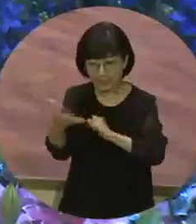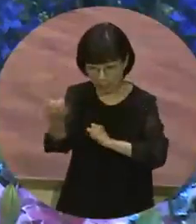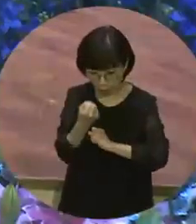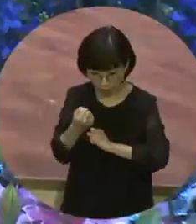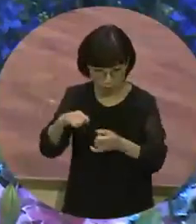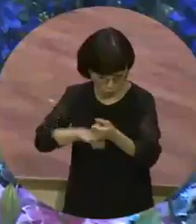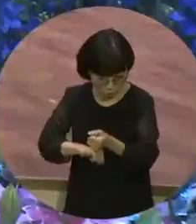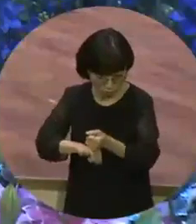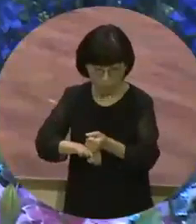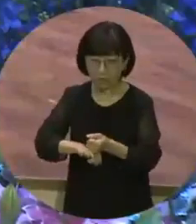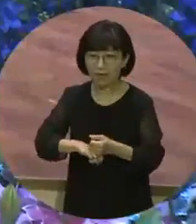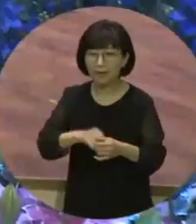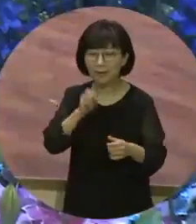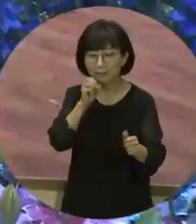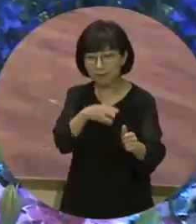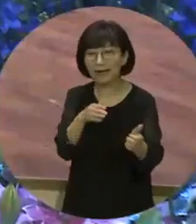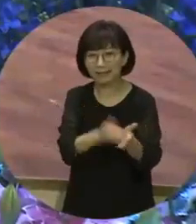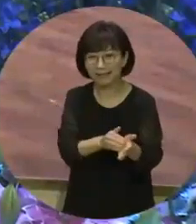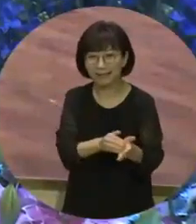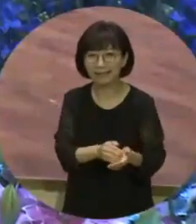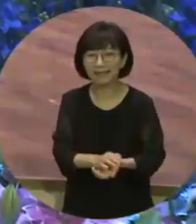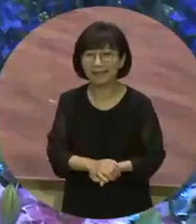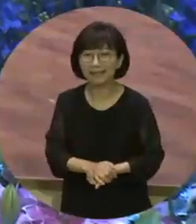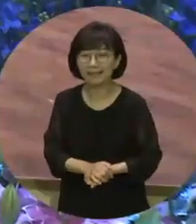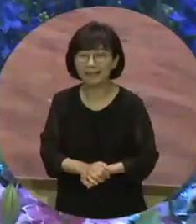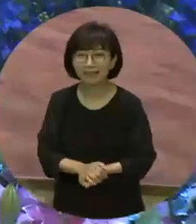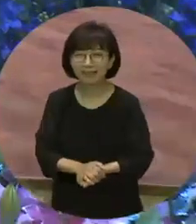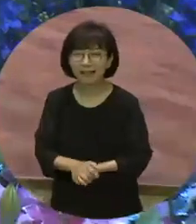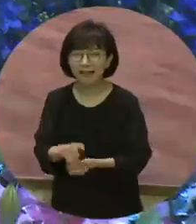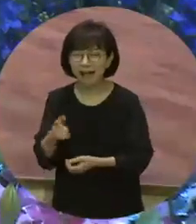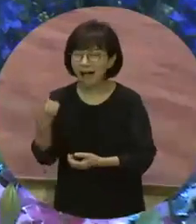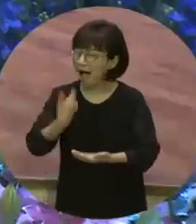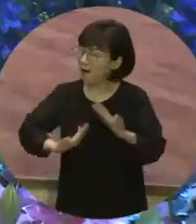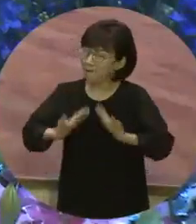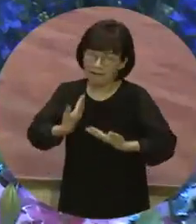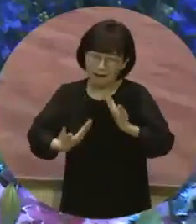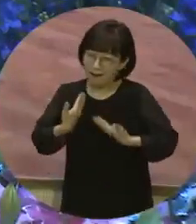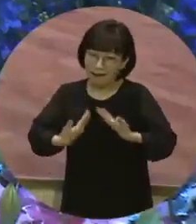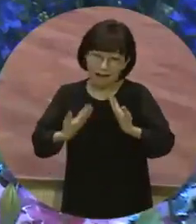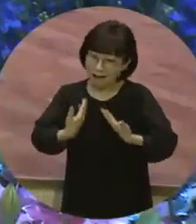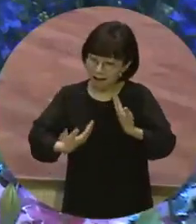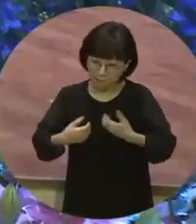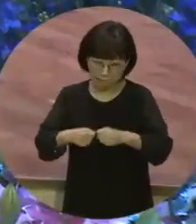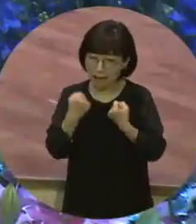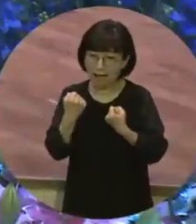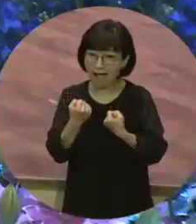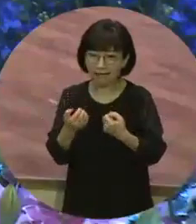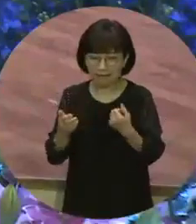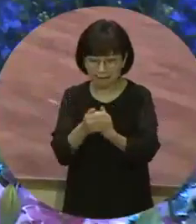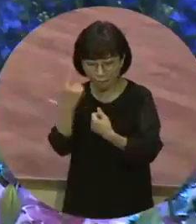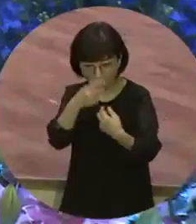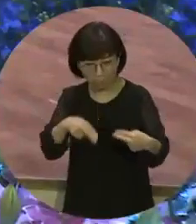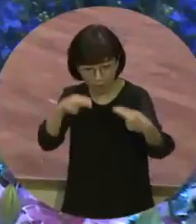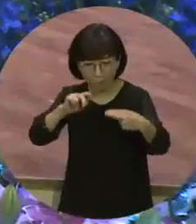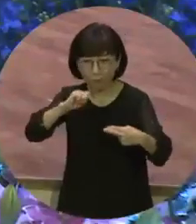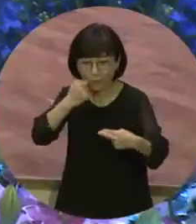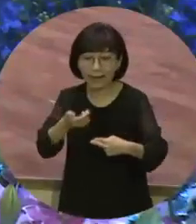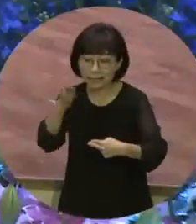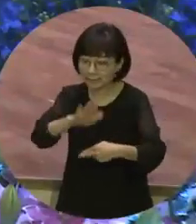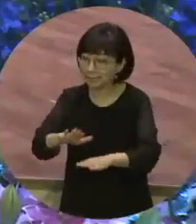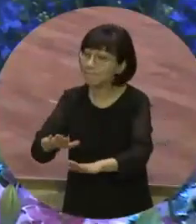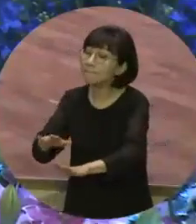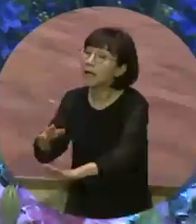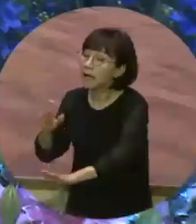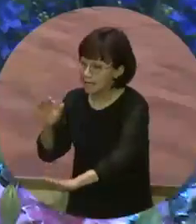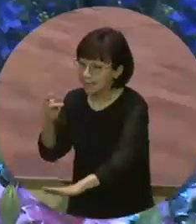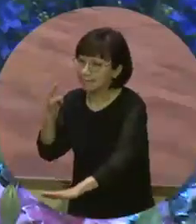참 하늘 별 따기 말인데 그날은 되게 바쁘거든요. 그걸 내가 해준다 했어. 해준다 했어. 예, 집